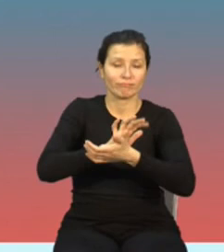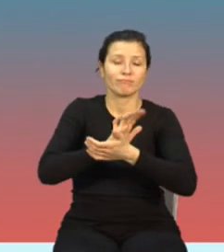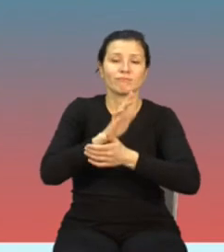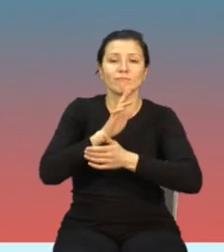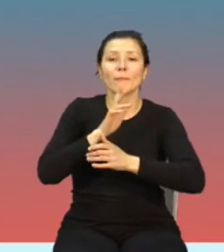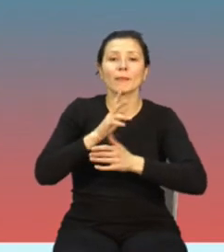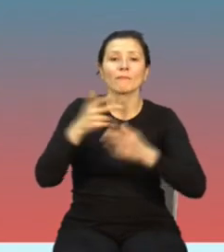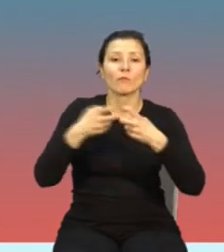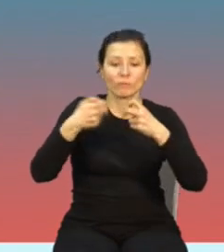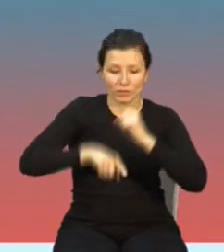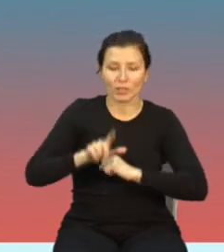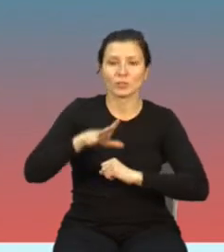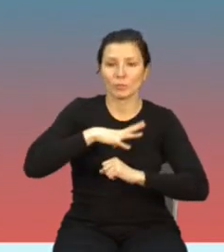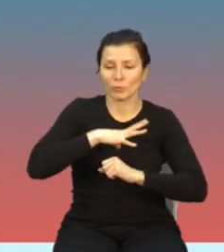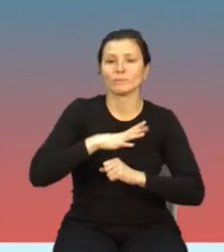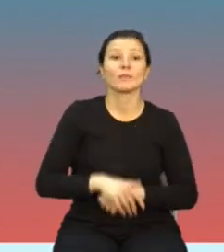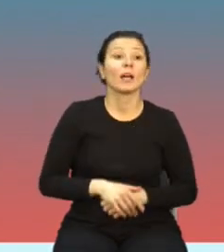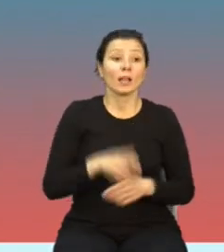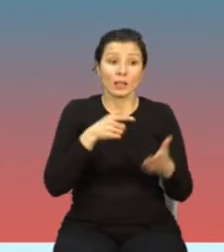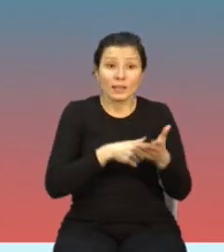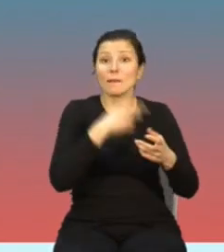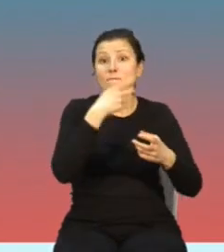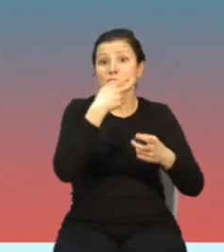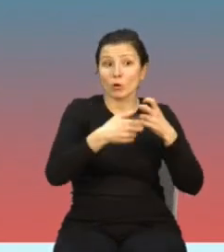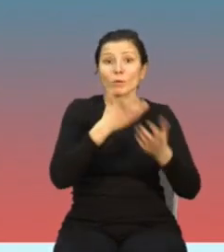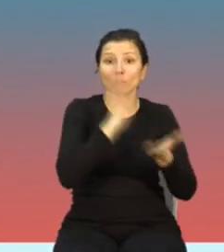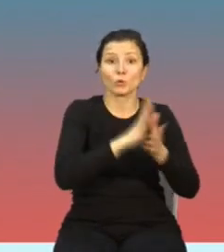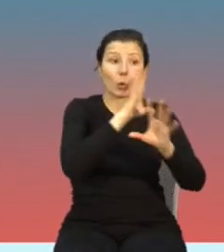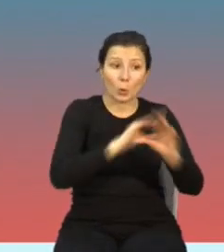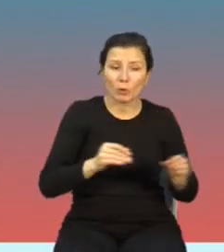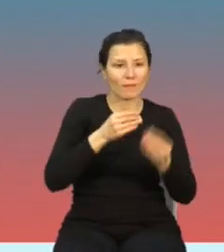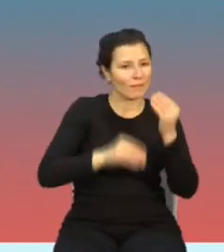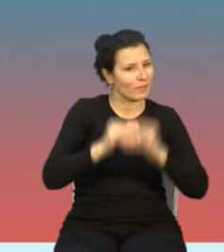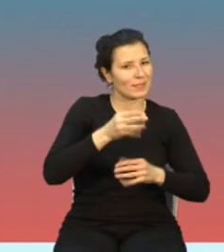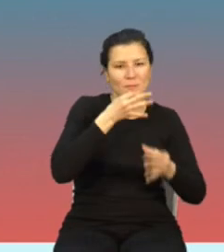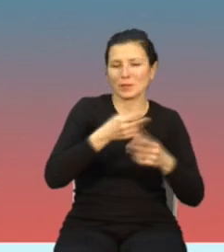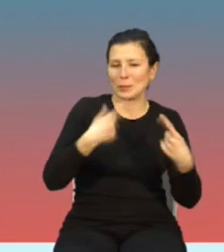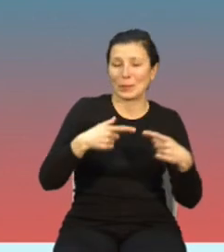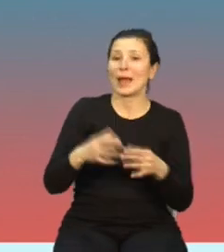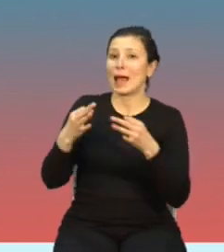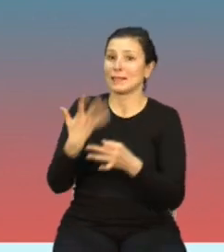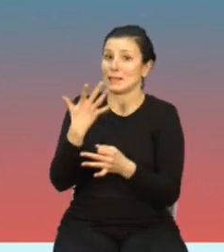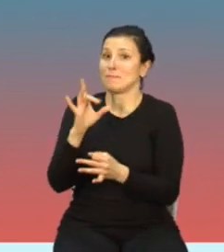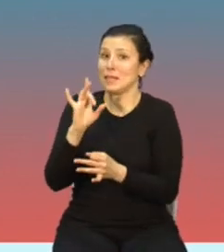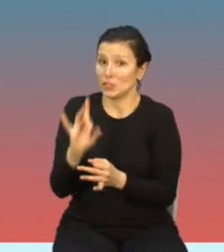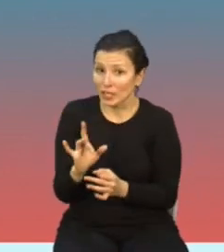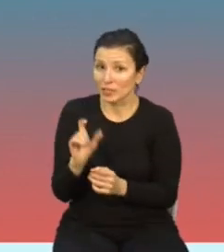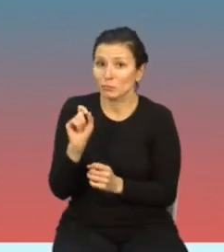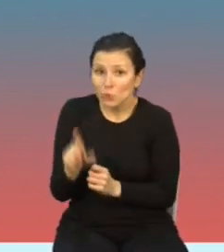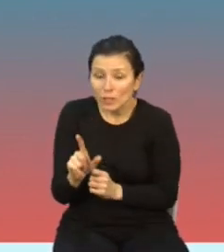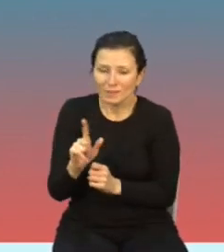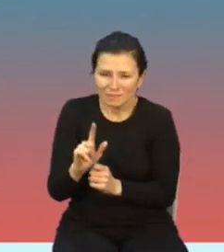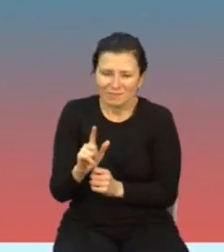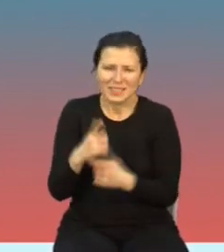już rozwiązaliśmy i nie mieliśmy więcej pytań. Teraz, jeżeli chodzi o 5G, spodziewaliśmy się tego, że